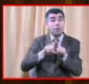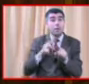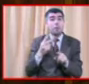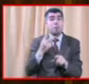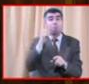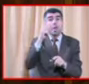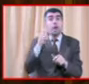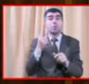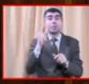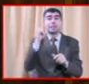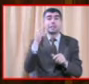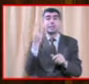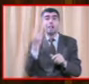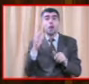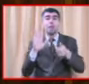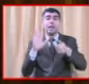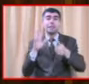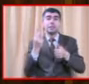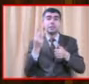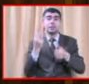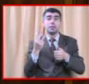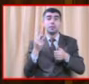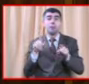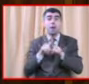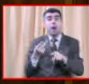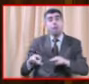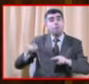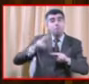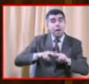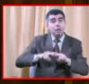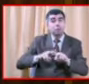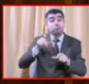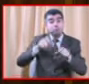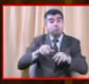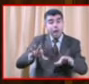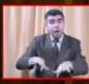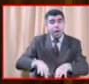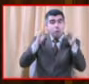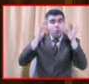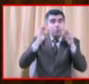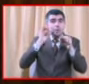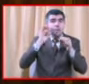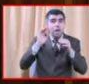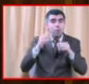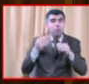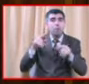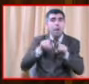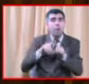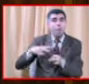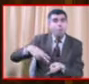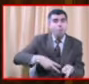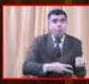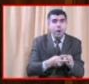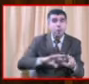شخص، فالعدد الأشخاص اللي تم إنقاذهم من الغرق 432 واحد، كانوا في